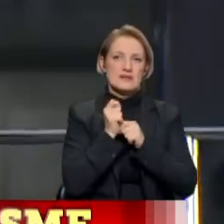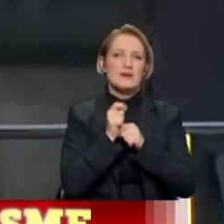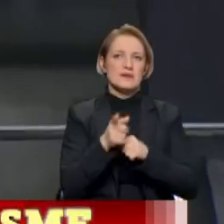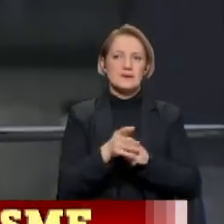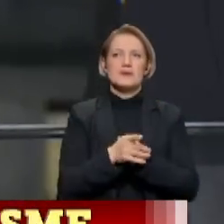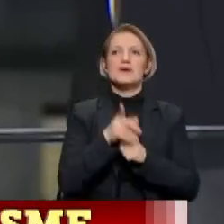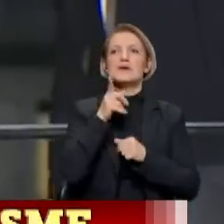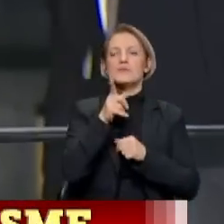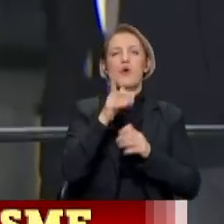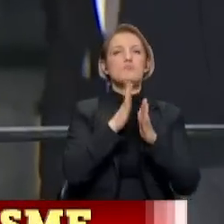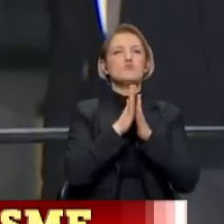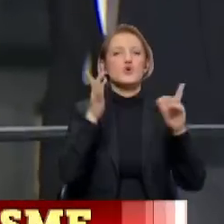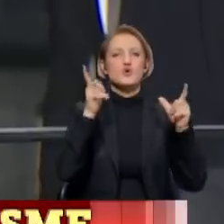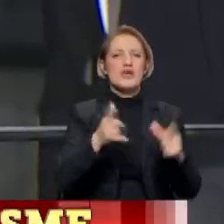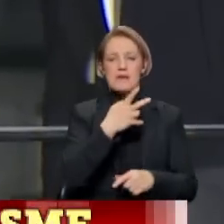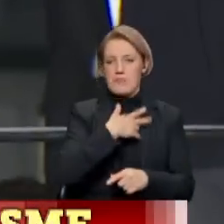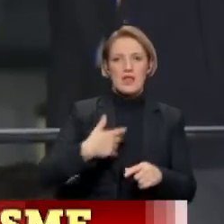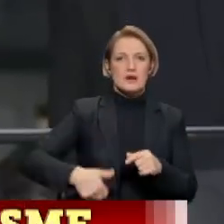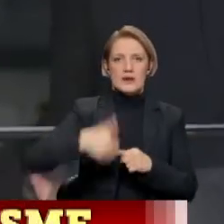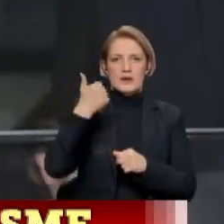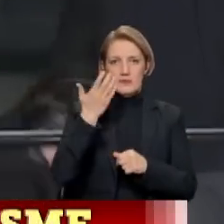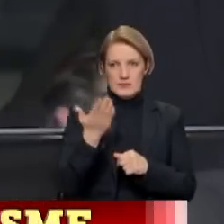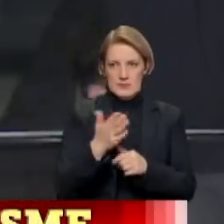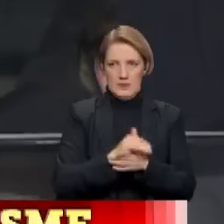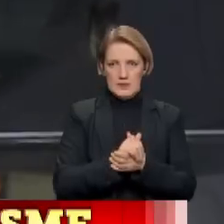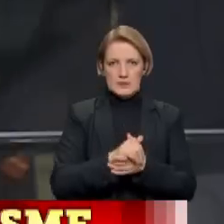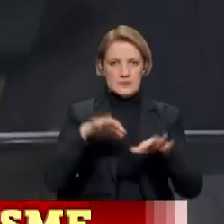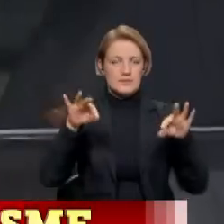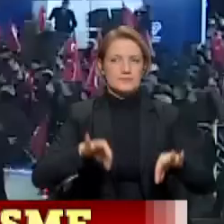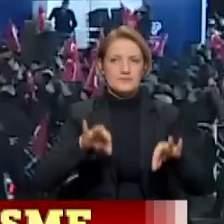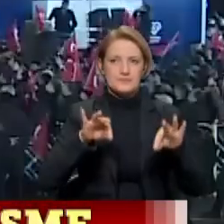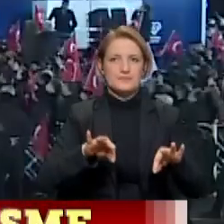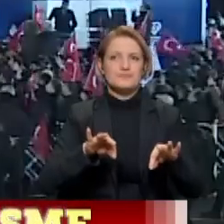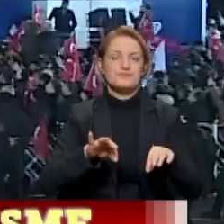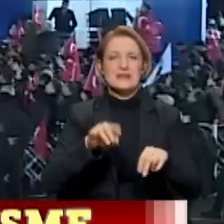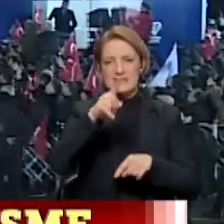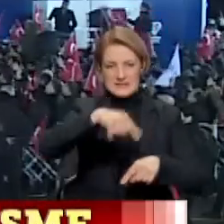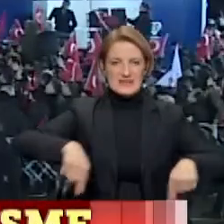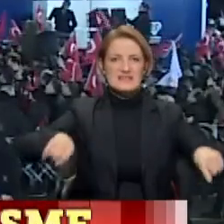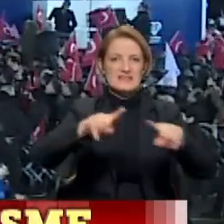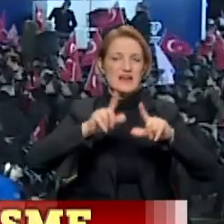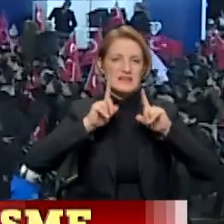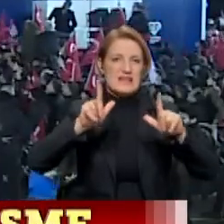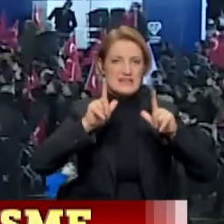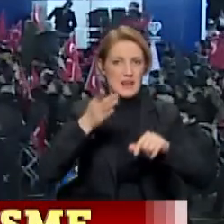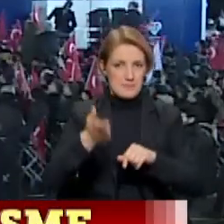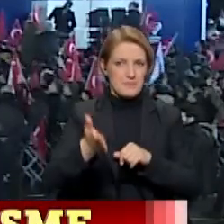gülermiş. O büyükşehir belediye başkanı buradan sizlere